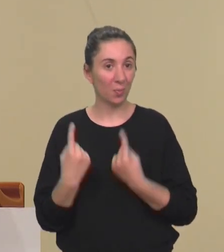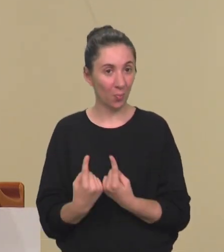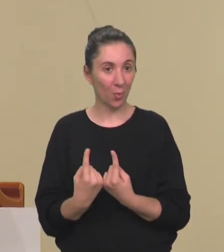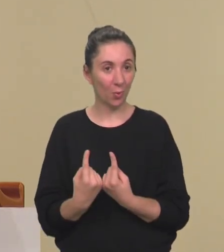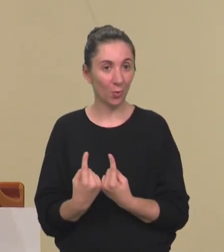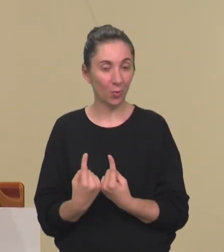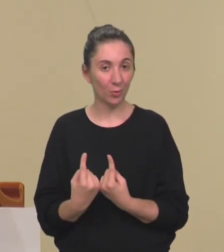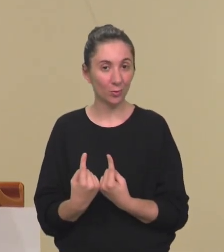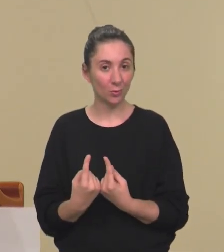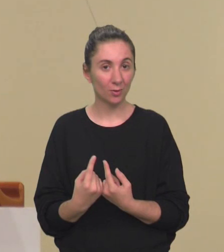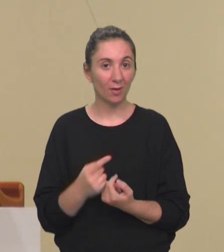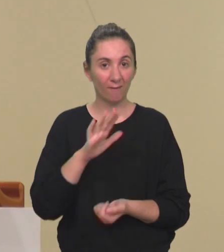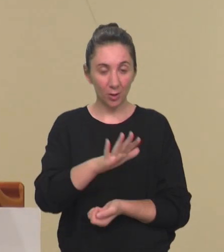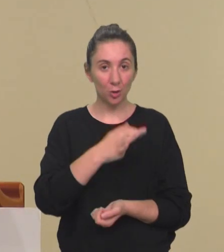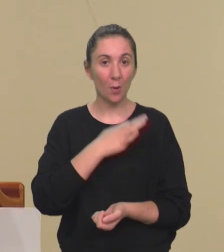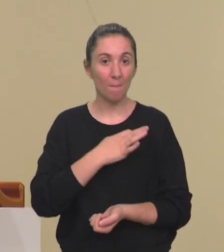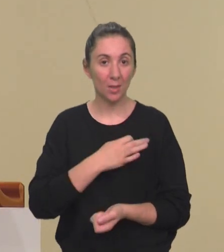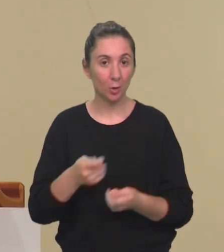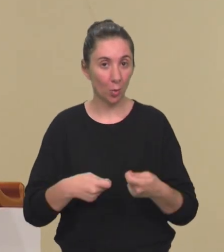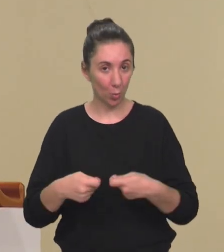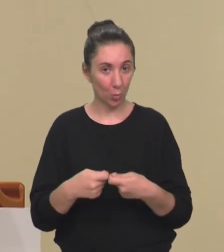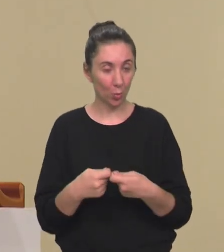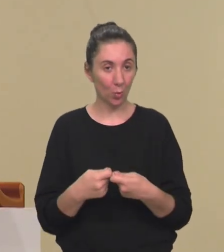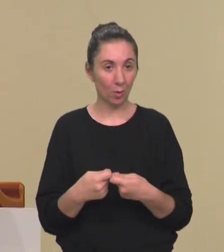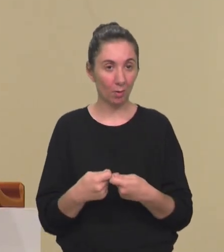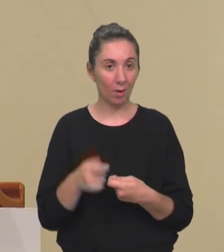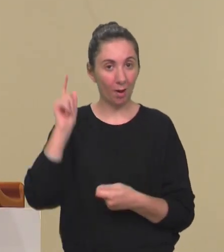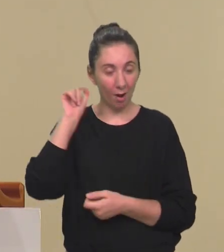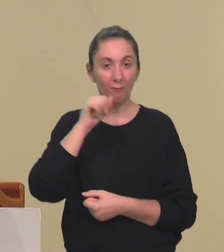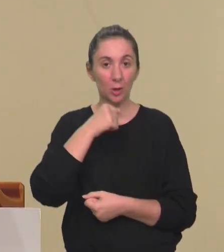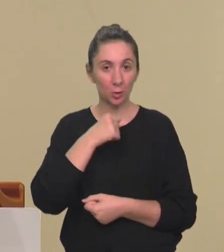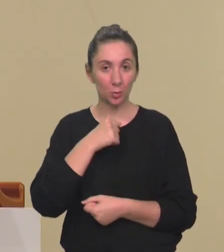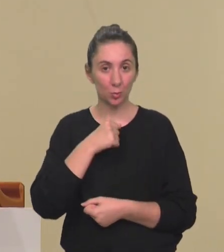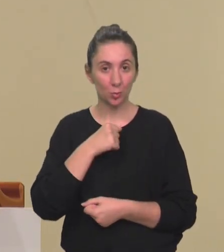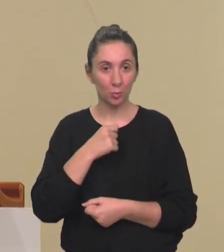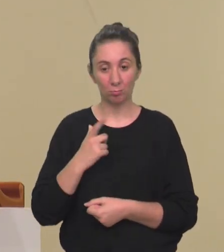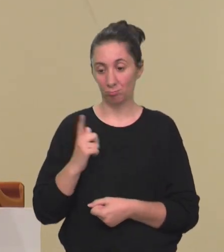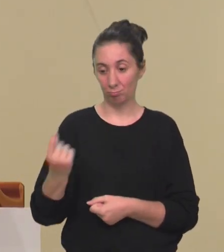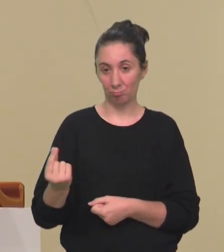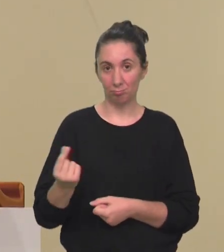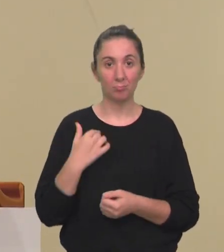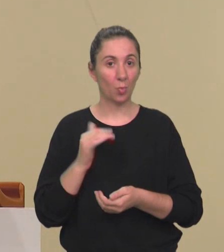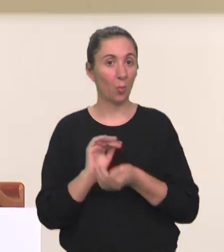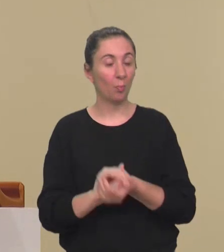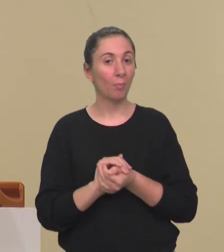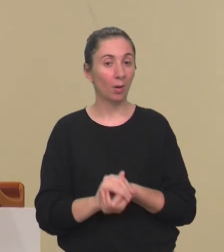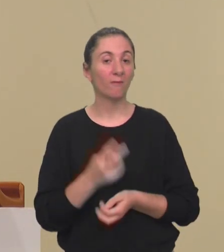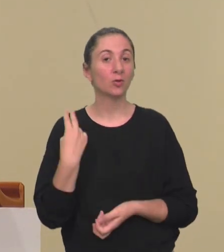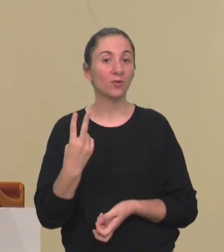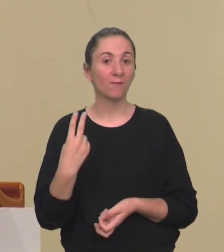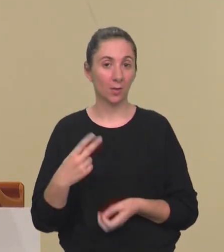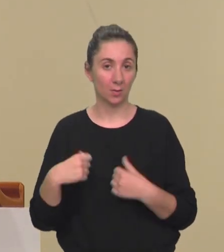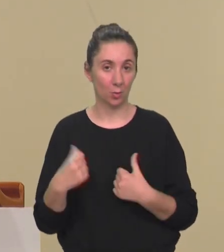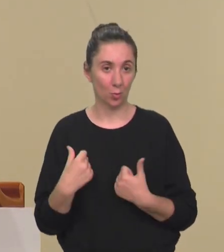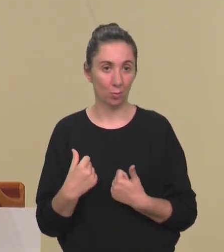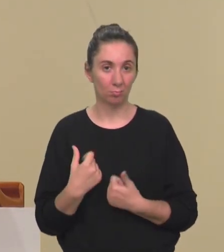postojanja. Evo, vaš predsjednik udruge Karlovačke županije, nas dvoje smo prijatelji punih 20